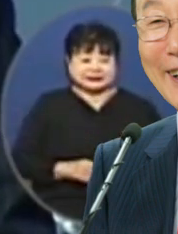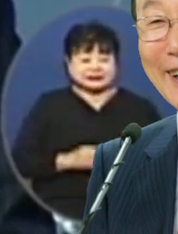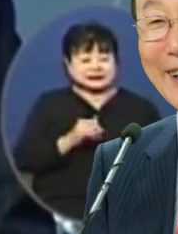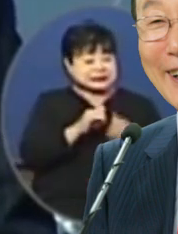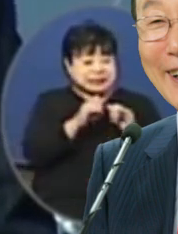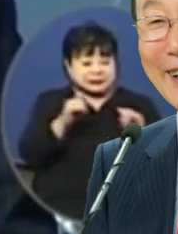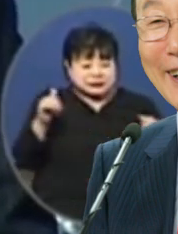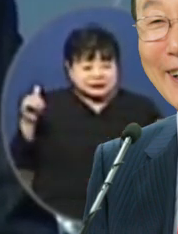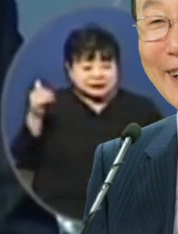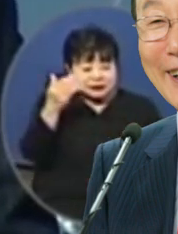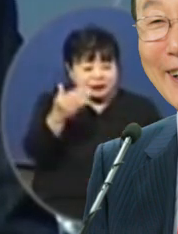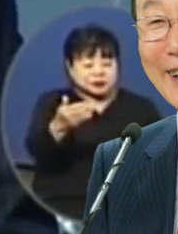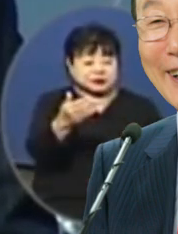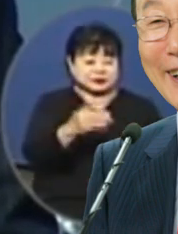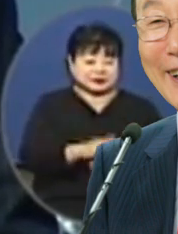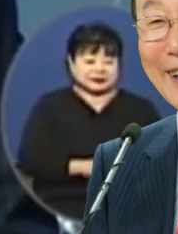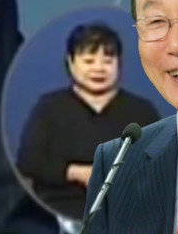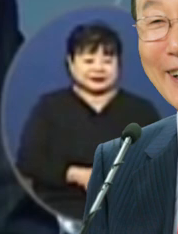사람들은 여러분과